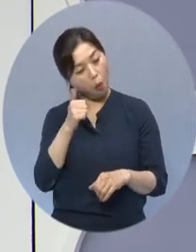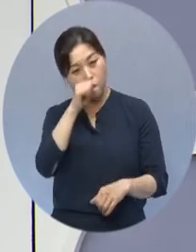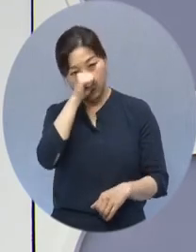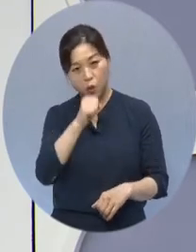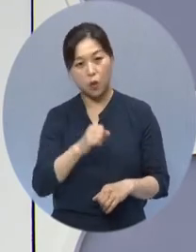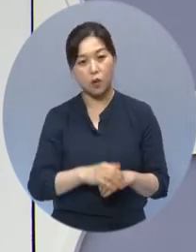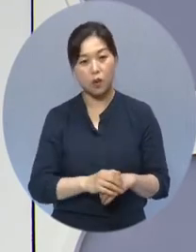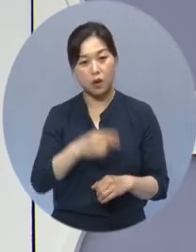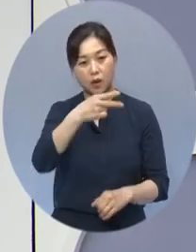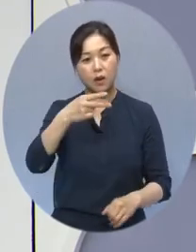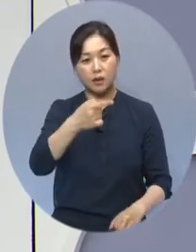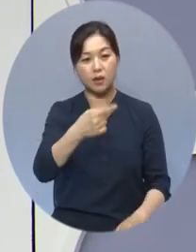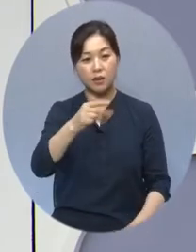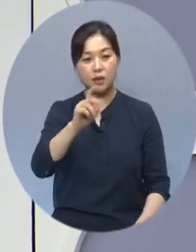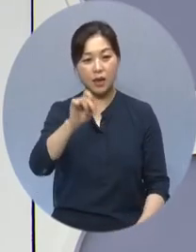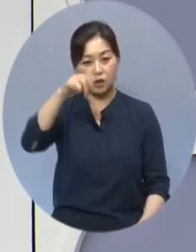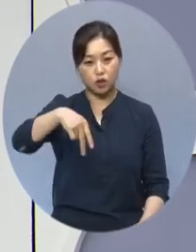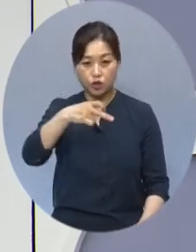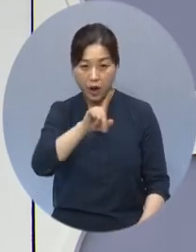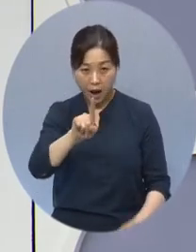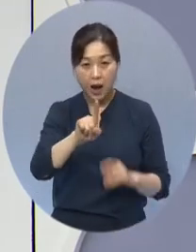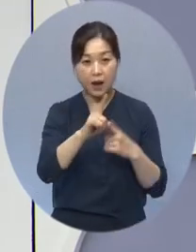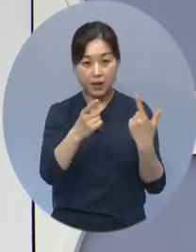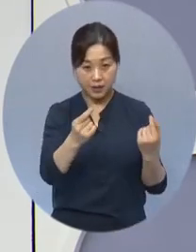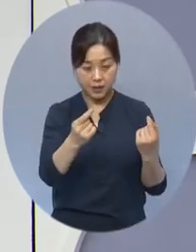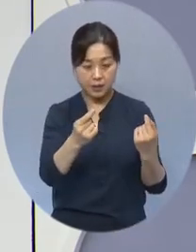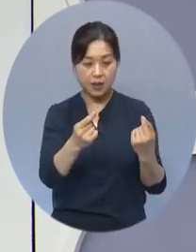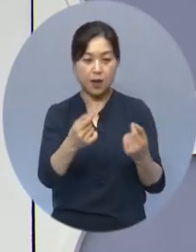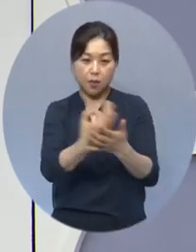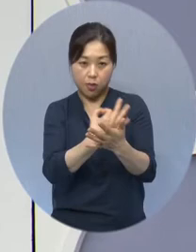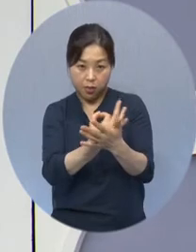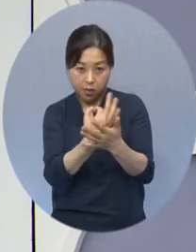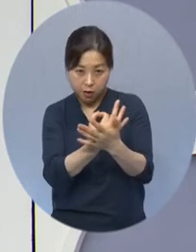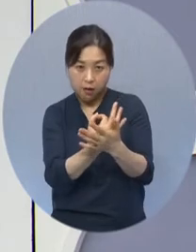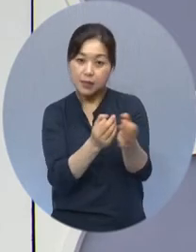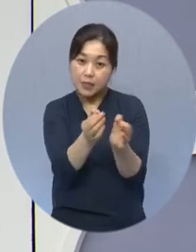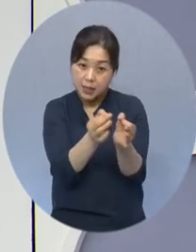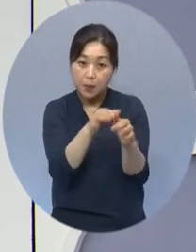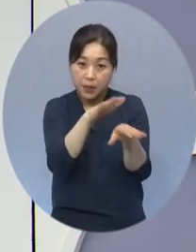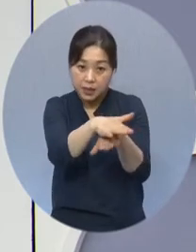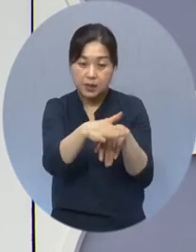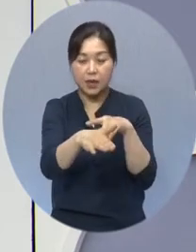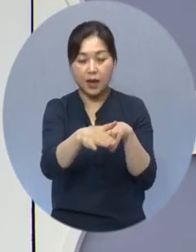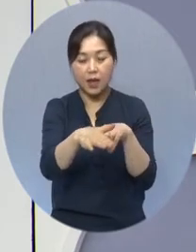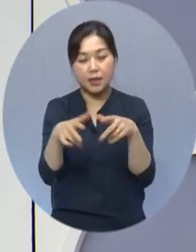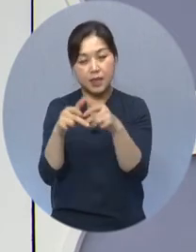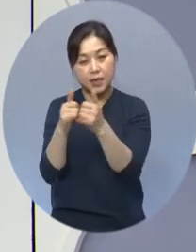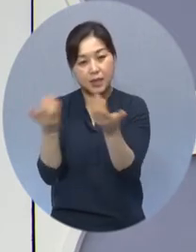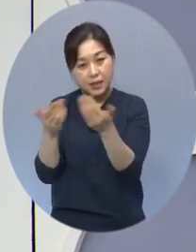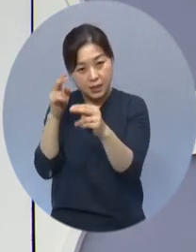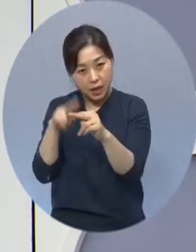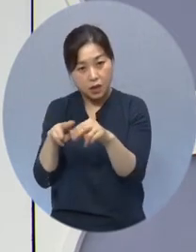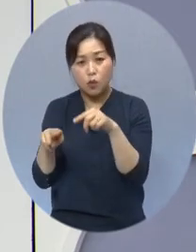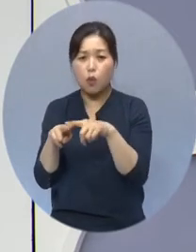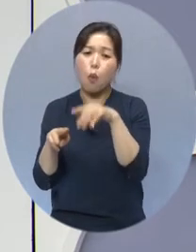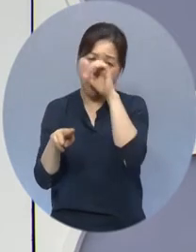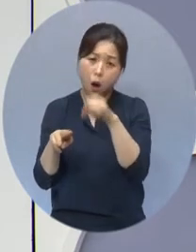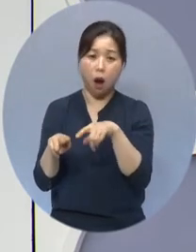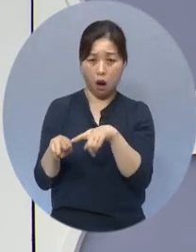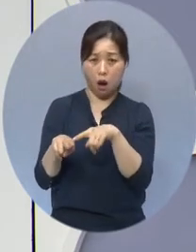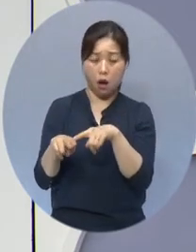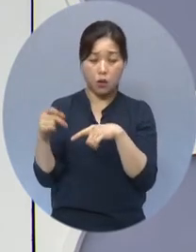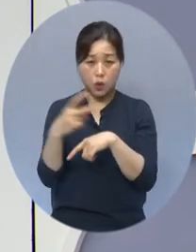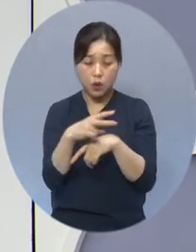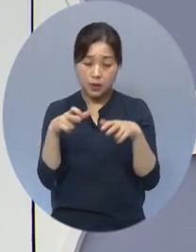트랑슈아 같은 시장형 장애인 일자리는 장애인들에게 양질의 일자리를 제공함은 물론 또 장애인을